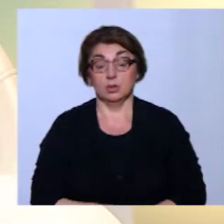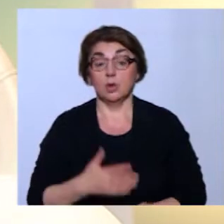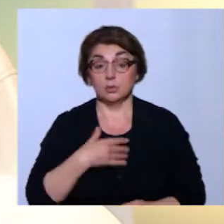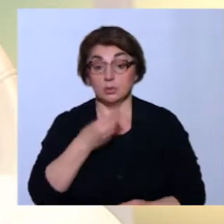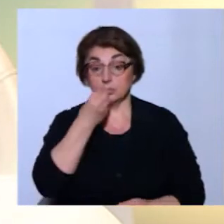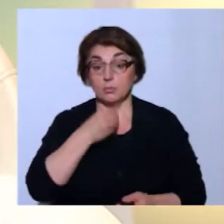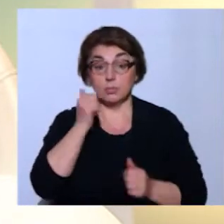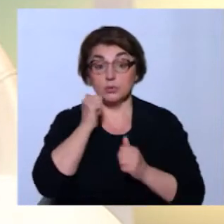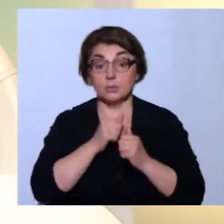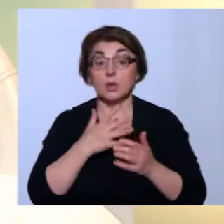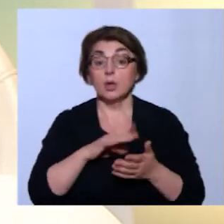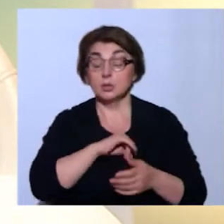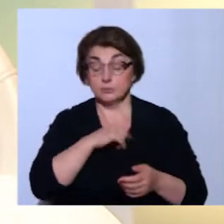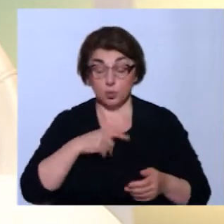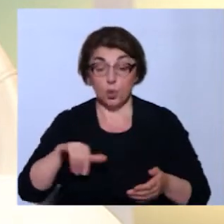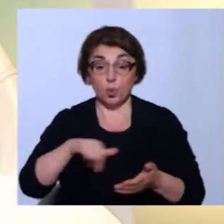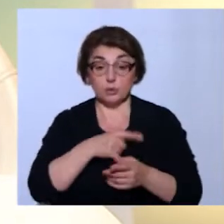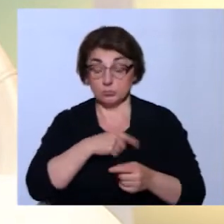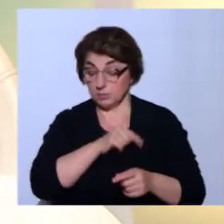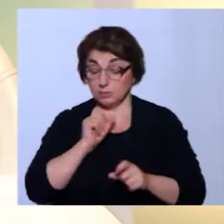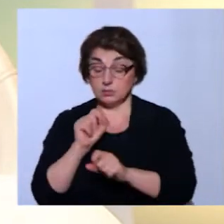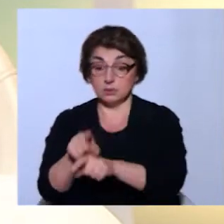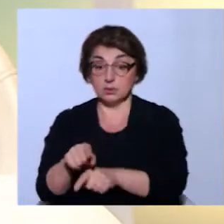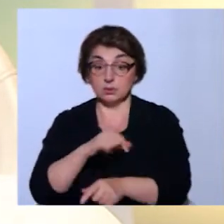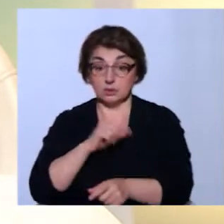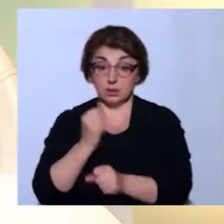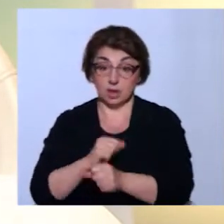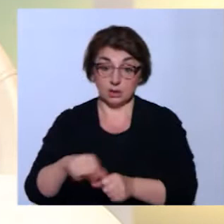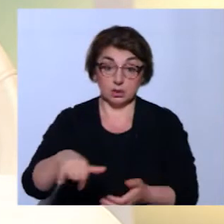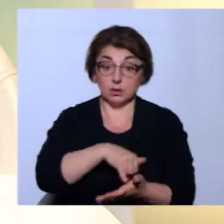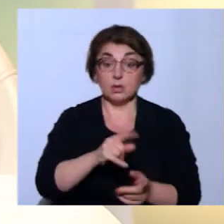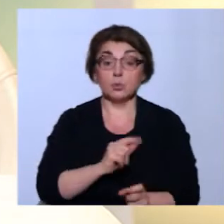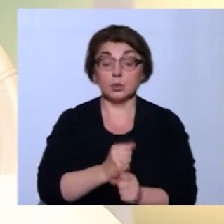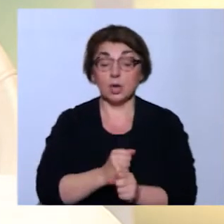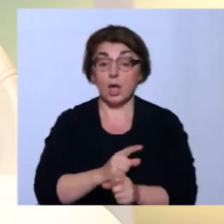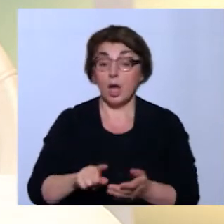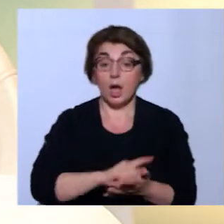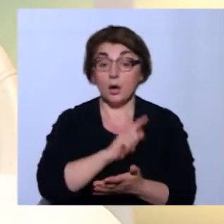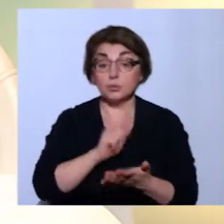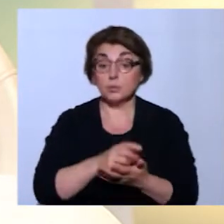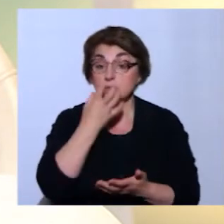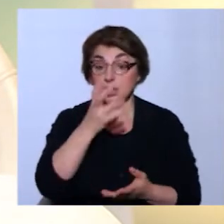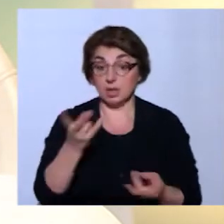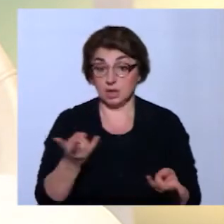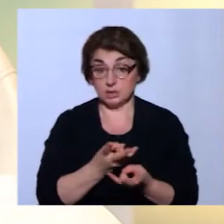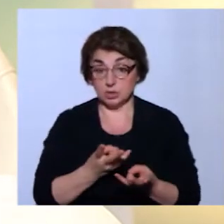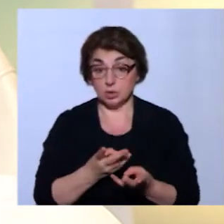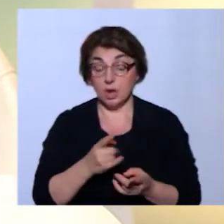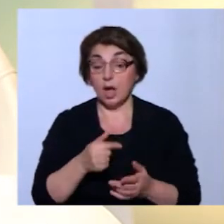რომ იყოს, რომ ჩაატაროს თავისი სამუშაო, ის აუცილებლად უნდა იყოს ცხელი. და ამ სიმხურვალეს მას